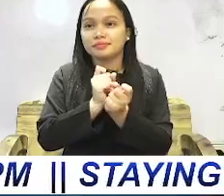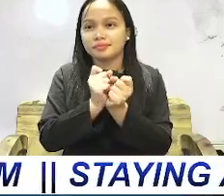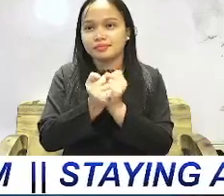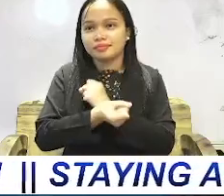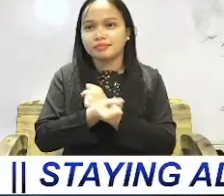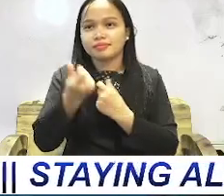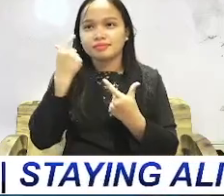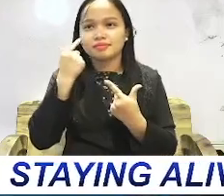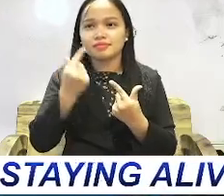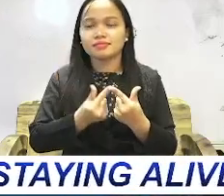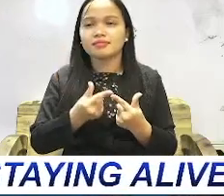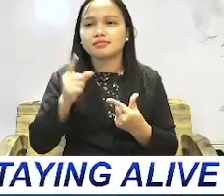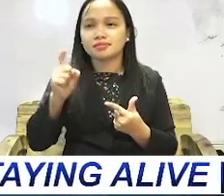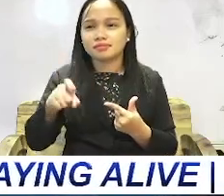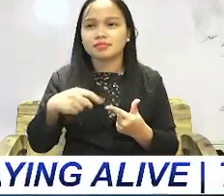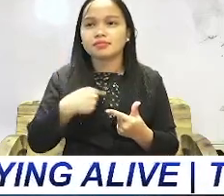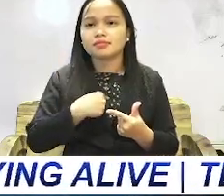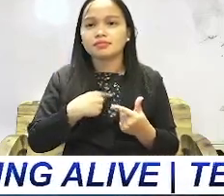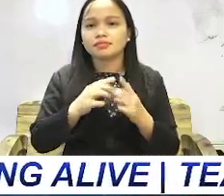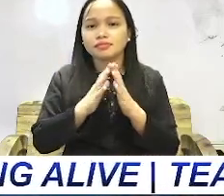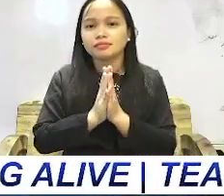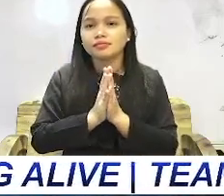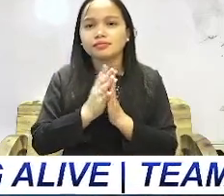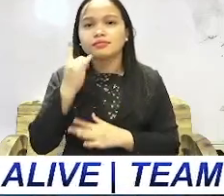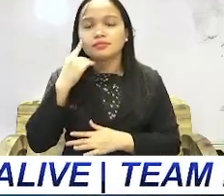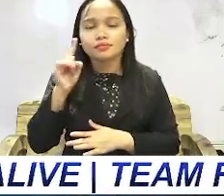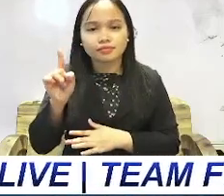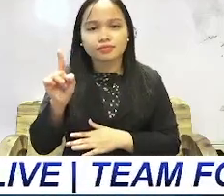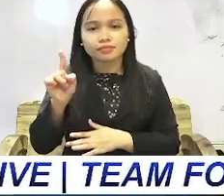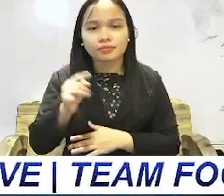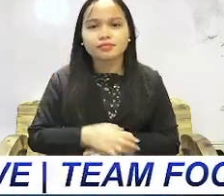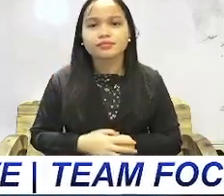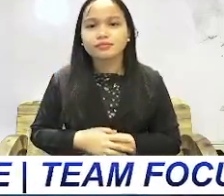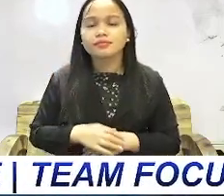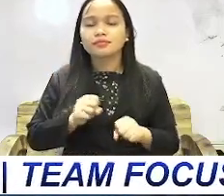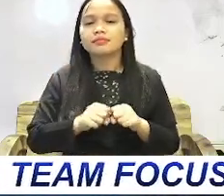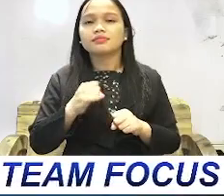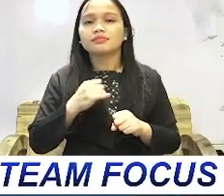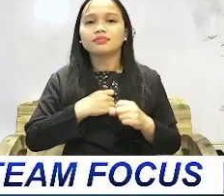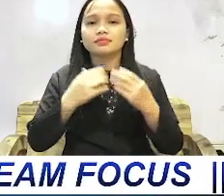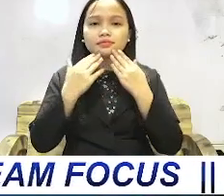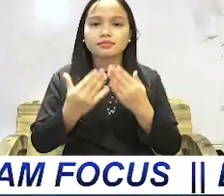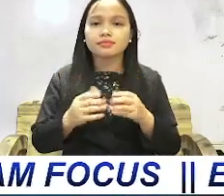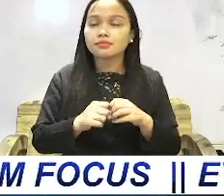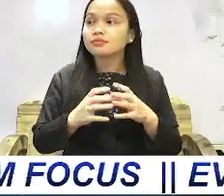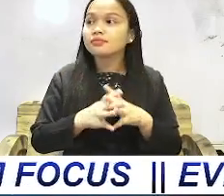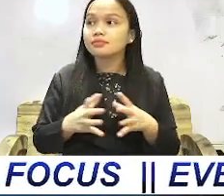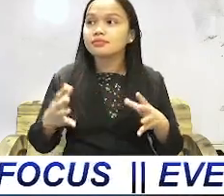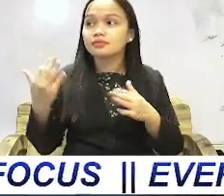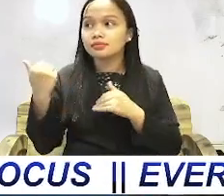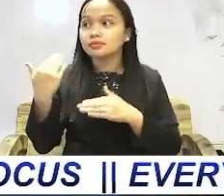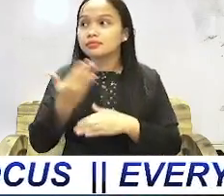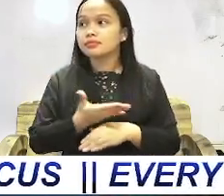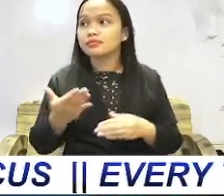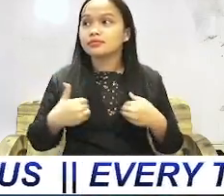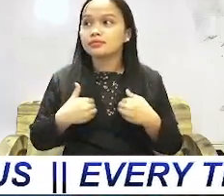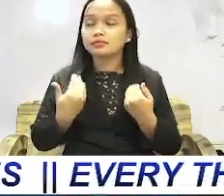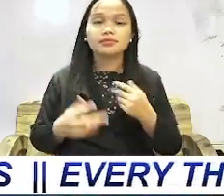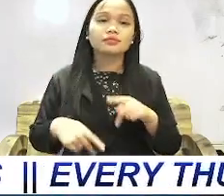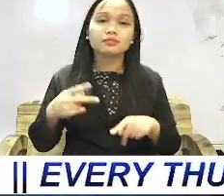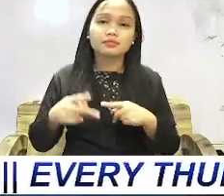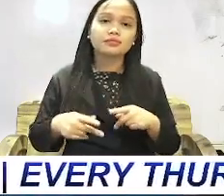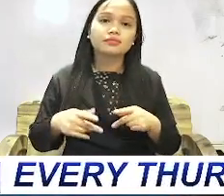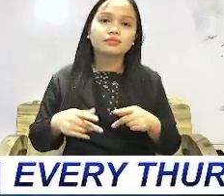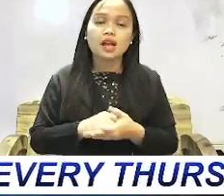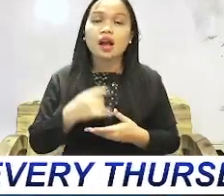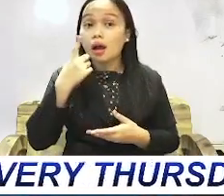January, dapat meron na akong boyfriend. Uy. So maraming salamat at nawa kayo mga young people na